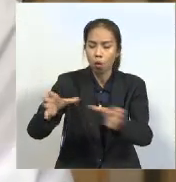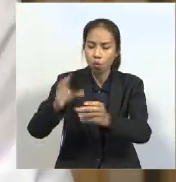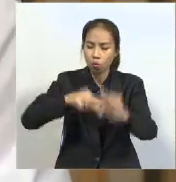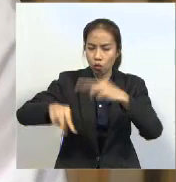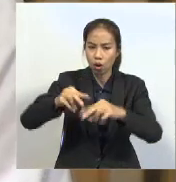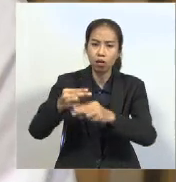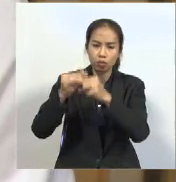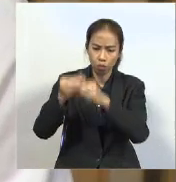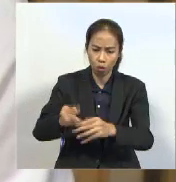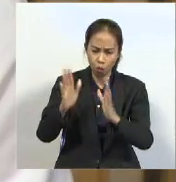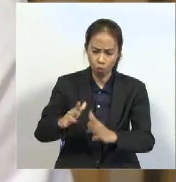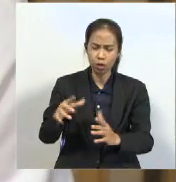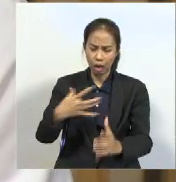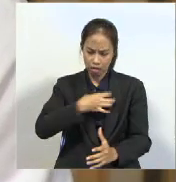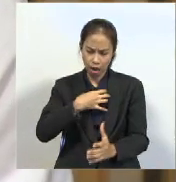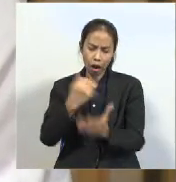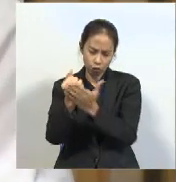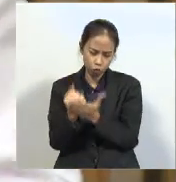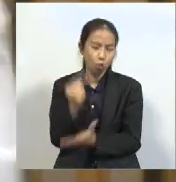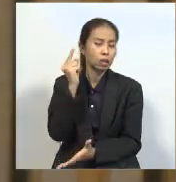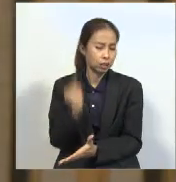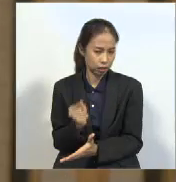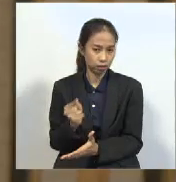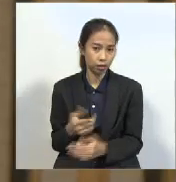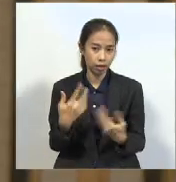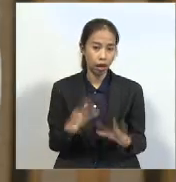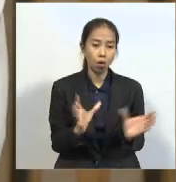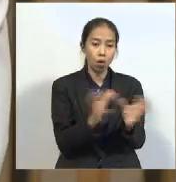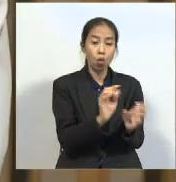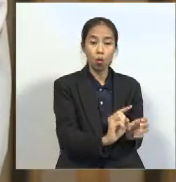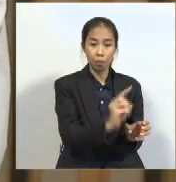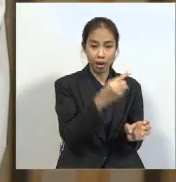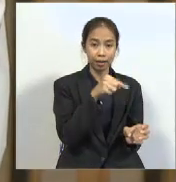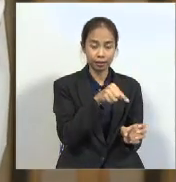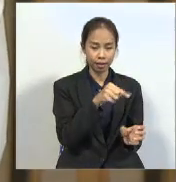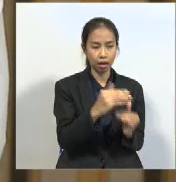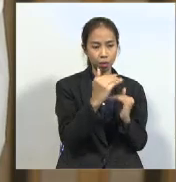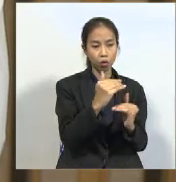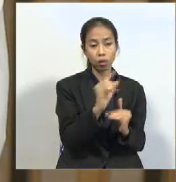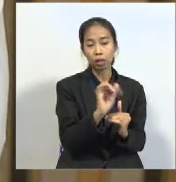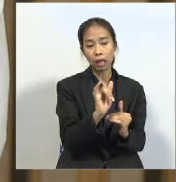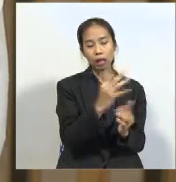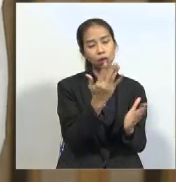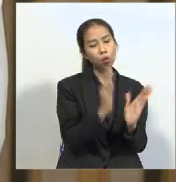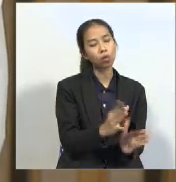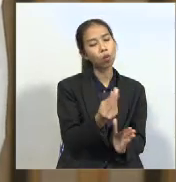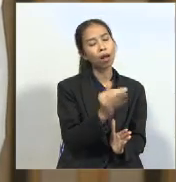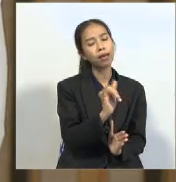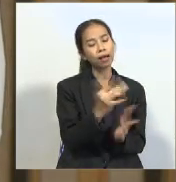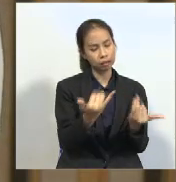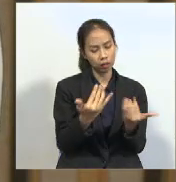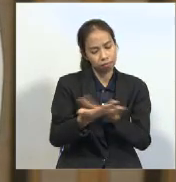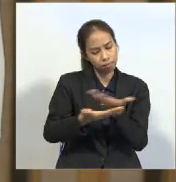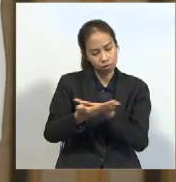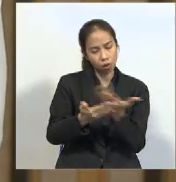เขาต้องการความช่วยเหลือจริงๆนะเดี๋ยวการกลุ่มใหม่ที่เข้ามายังไม่ได้กำหนดว่ากี่คนนะครับกำลังดูอยู่เนี่ยนะครับ